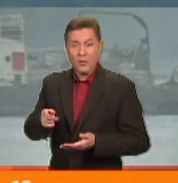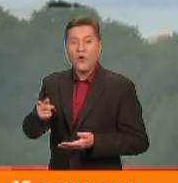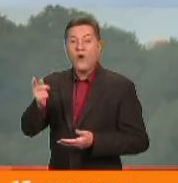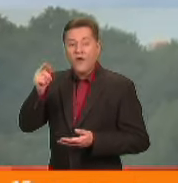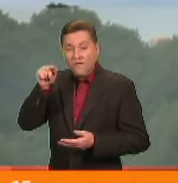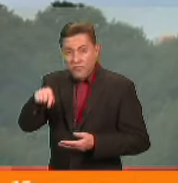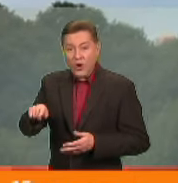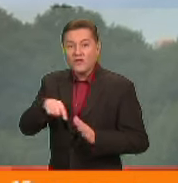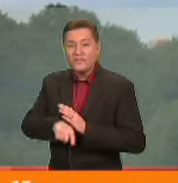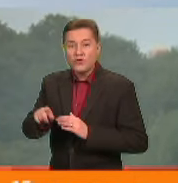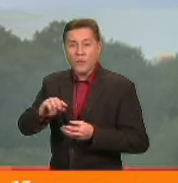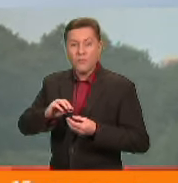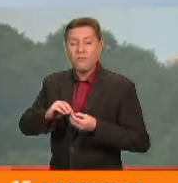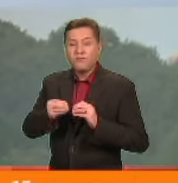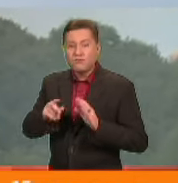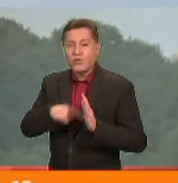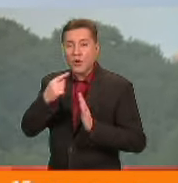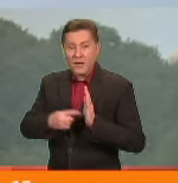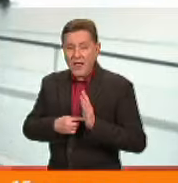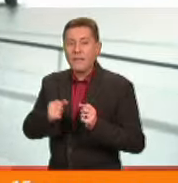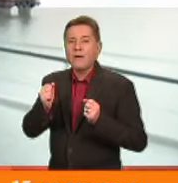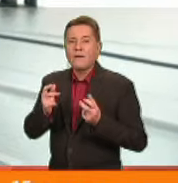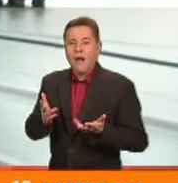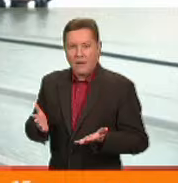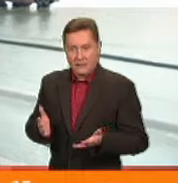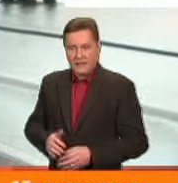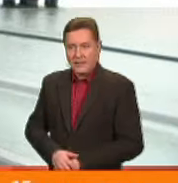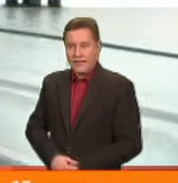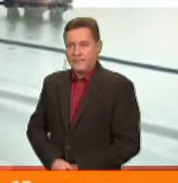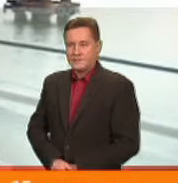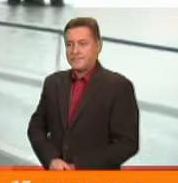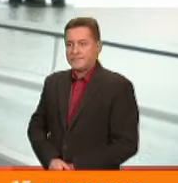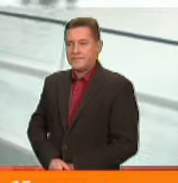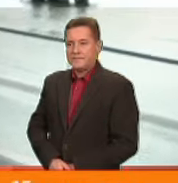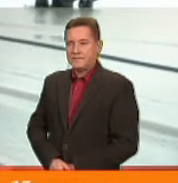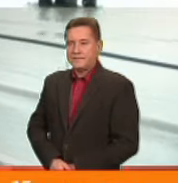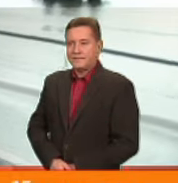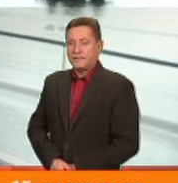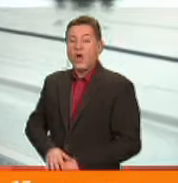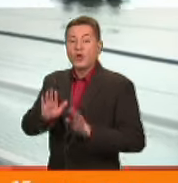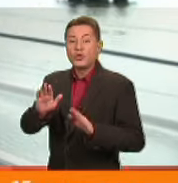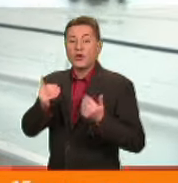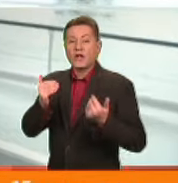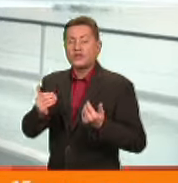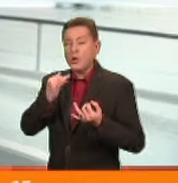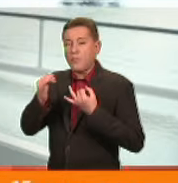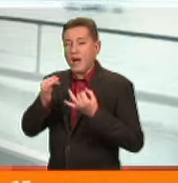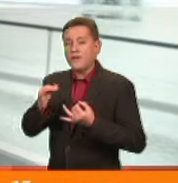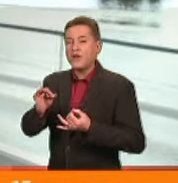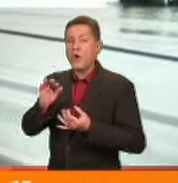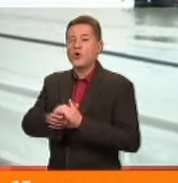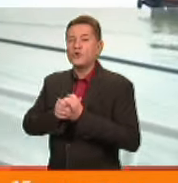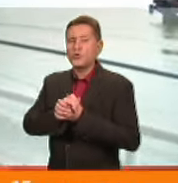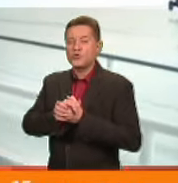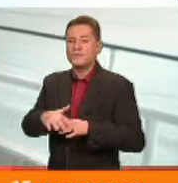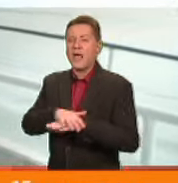И как вот это вот выправить историю? Рецепта нету. Он говорит, ну это же один народ. Он мне сейчас вот только что говорил. Арка дружбы народов, говорит, ну